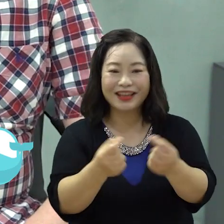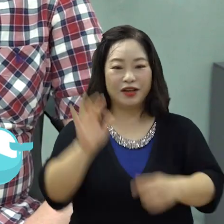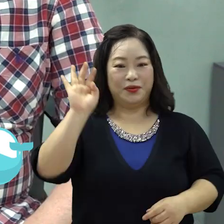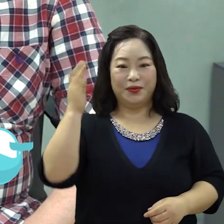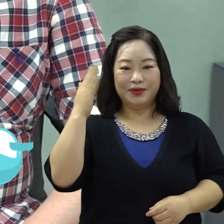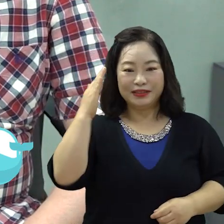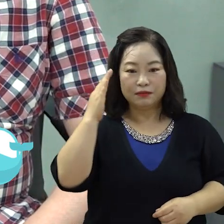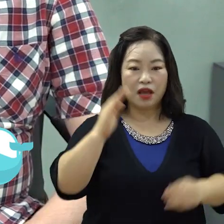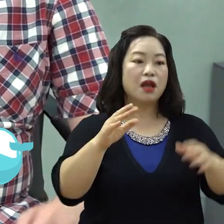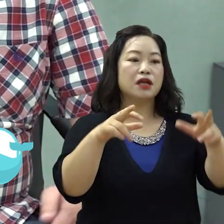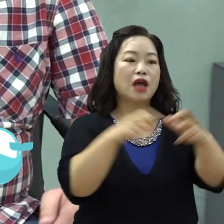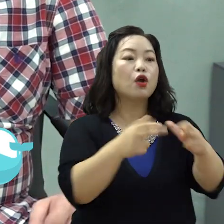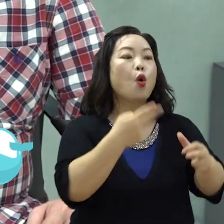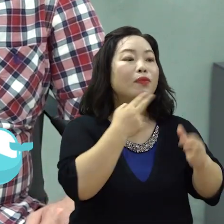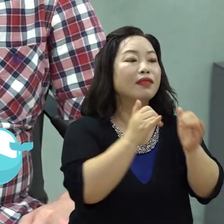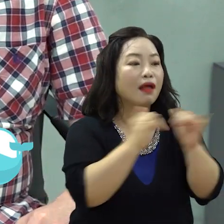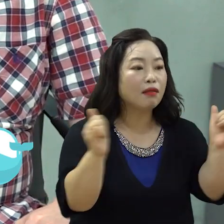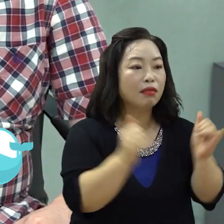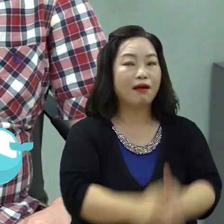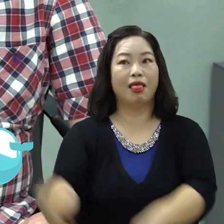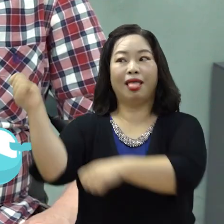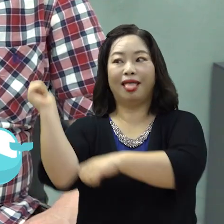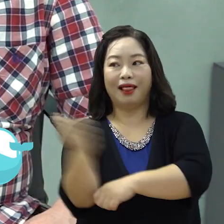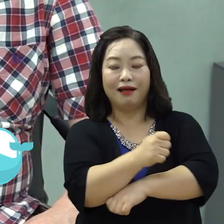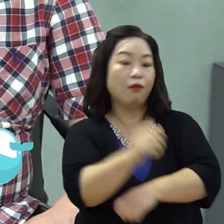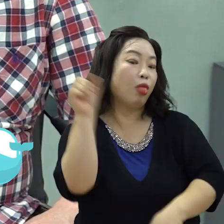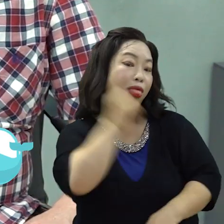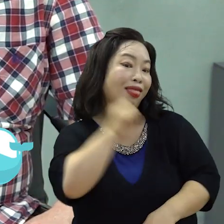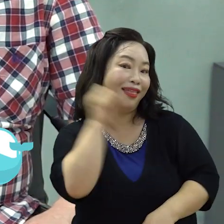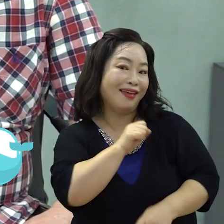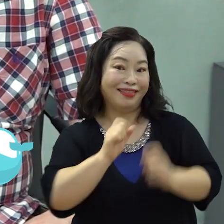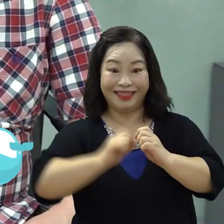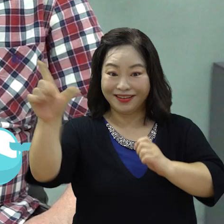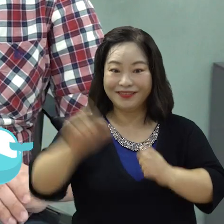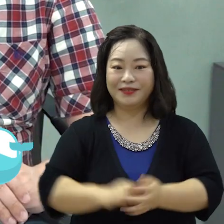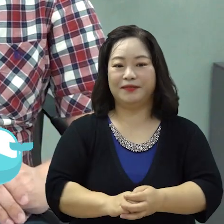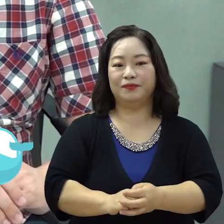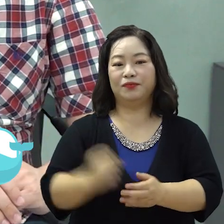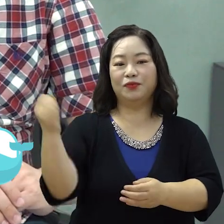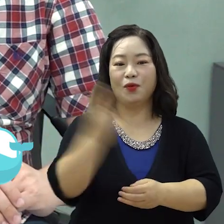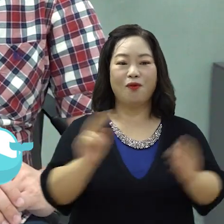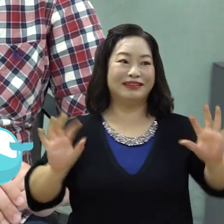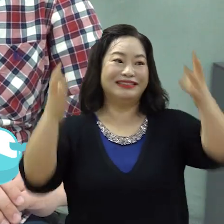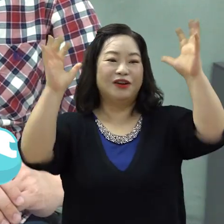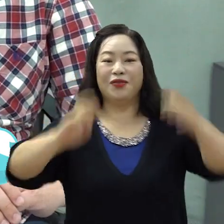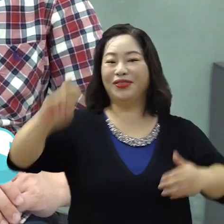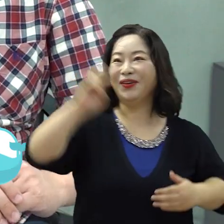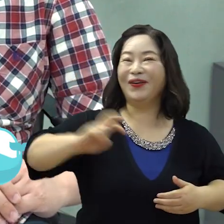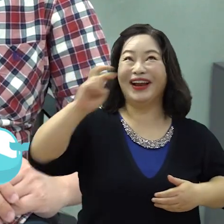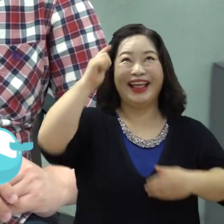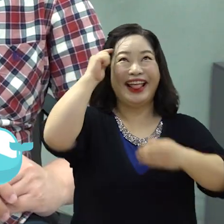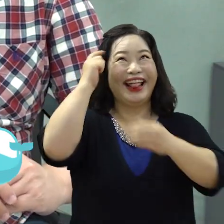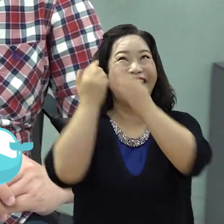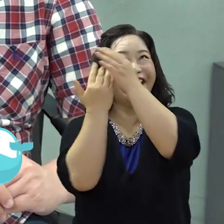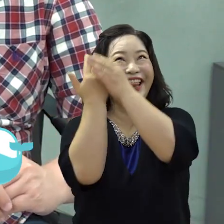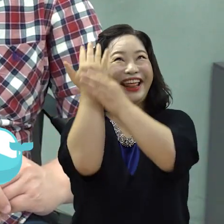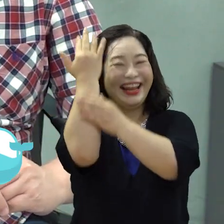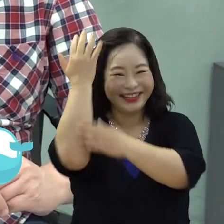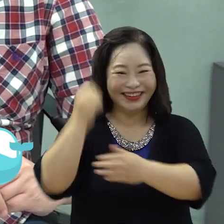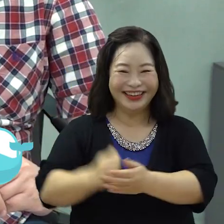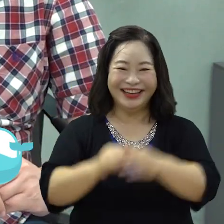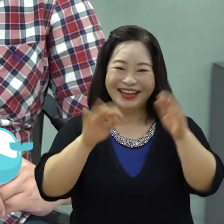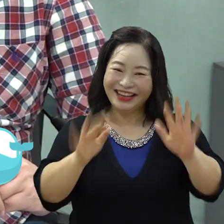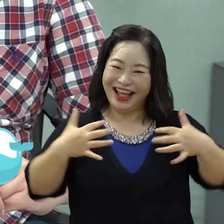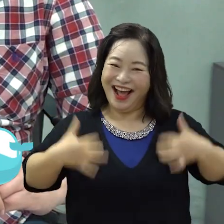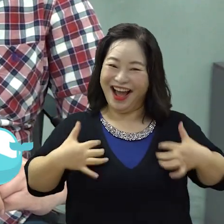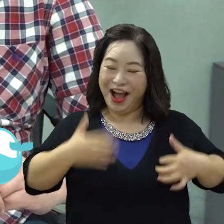요즘 많은 비장애인 분들도 야구를 그 정도 좋아하시는 분들이 많고 뭐 응원가가 갑자기 새록새록 돌아가는 건 그런 건